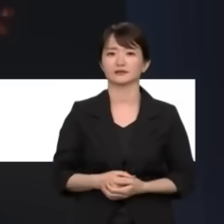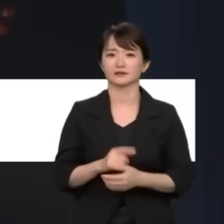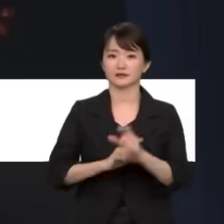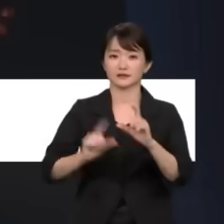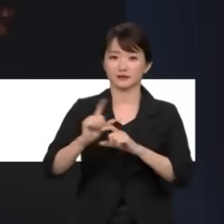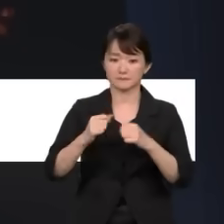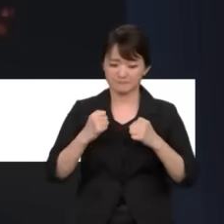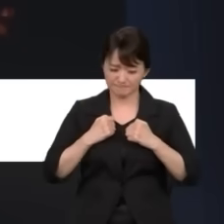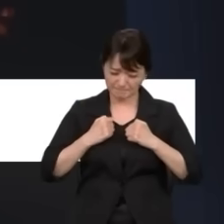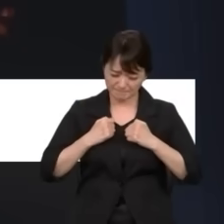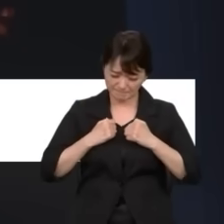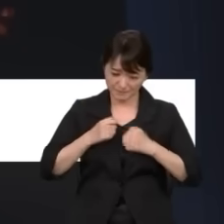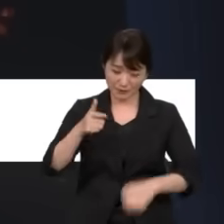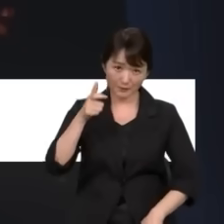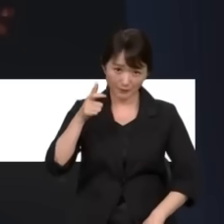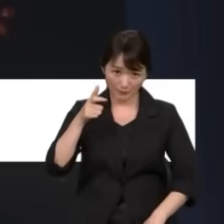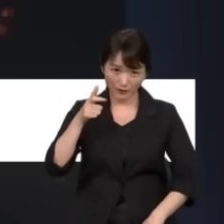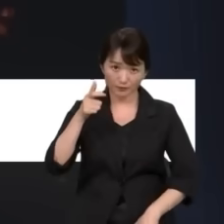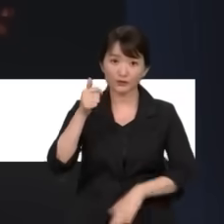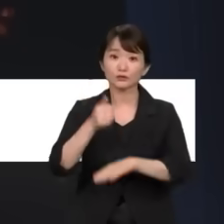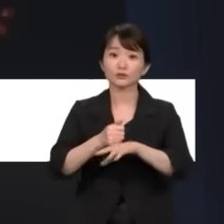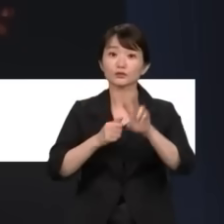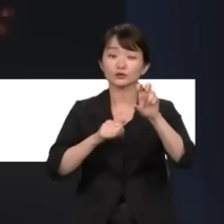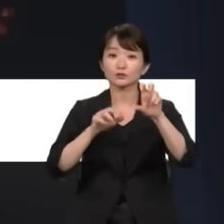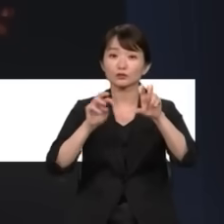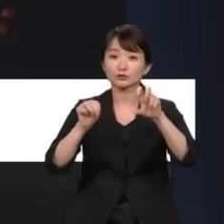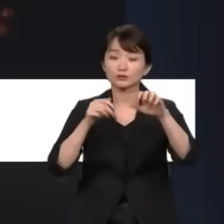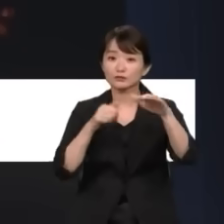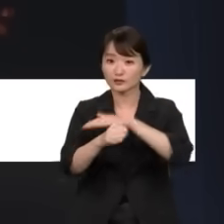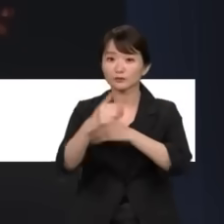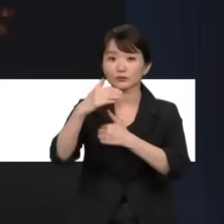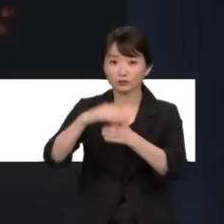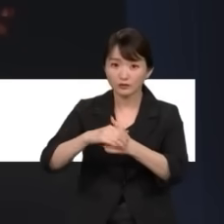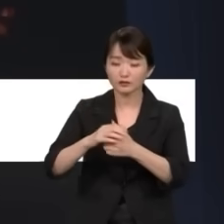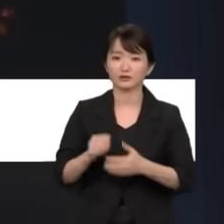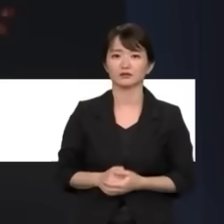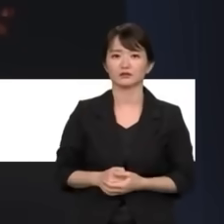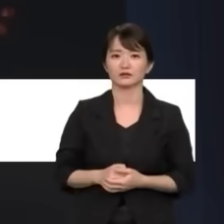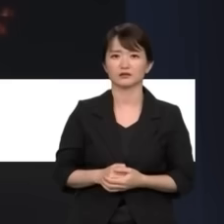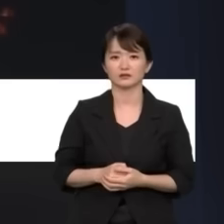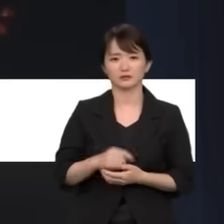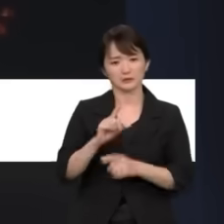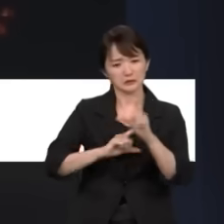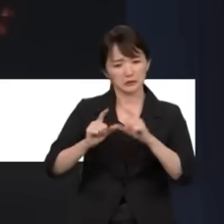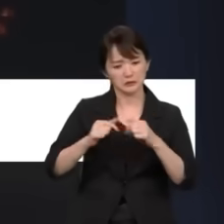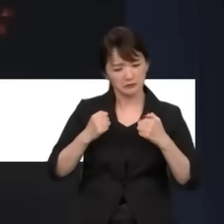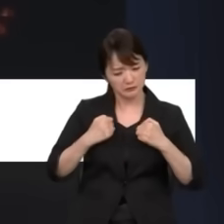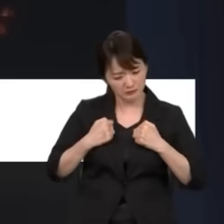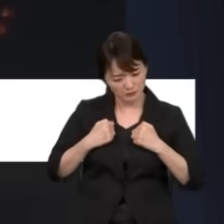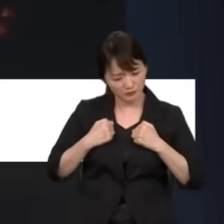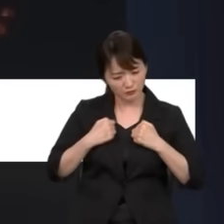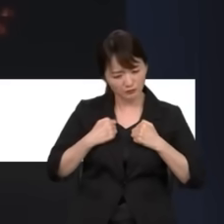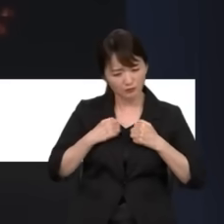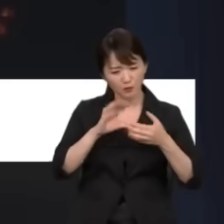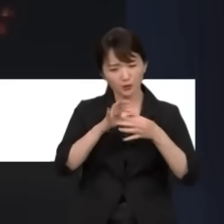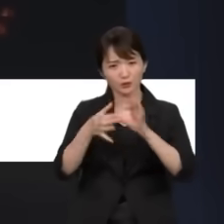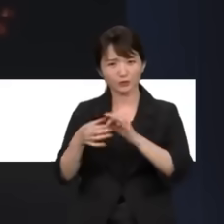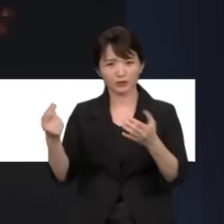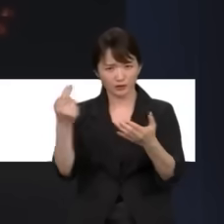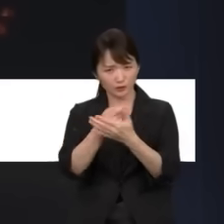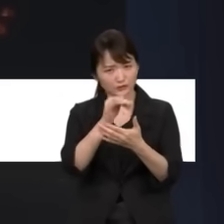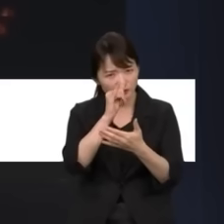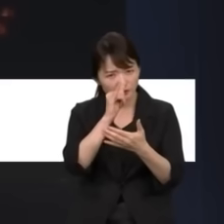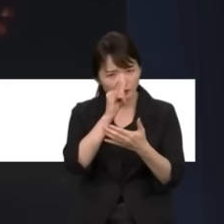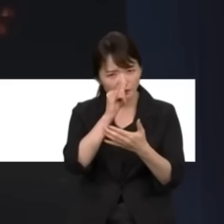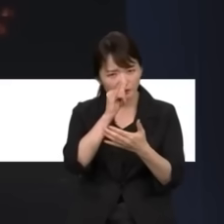했더니 25미 대표가 되고이 좀만 더 하면은 올림픽 나갈 수 있겠는데 했더니 올림픽에 나갈 수